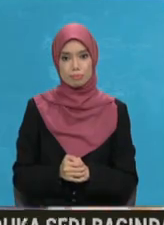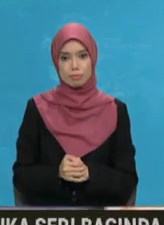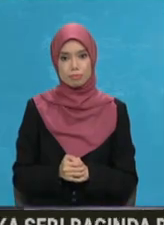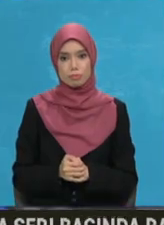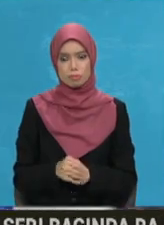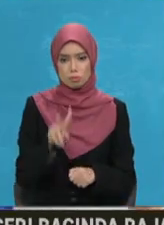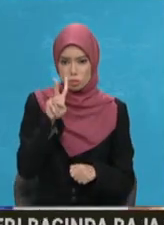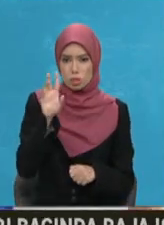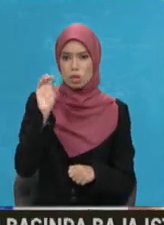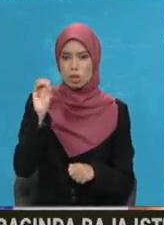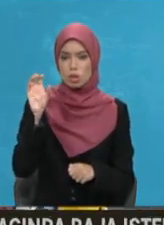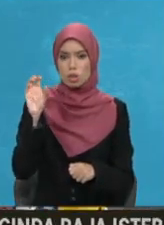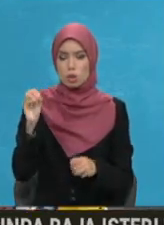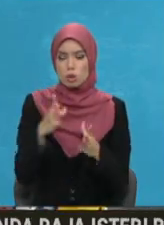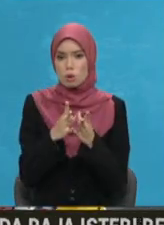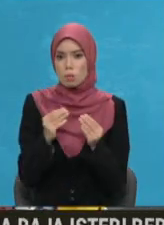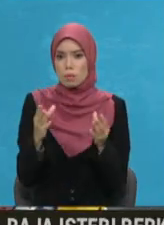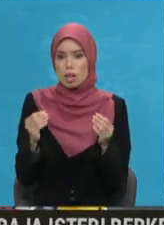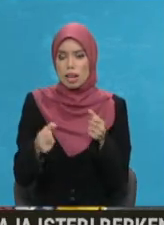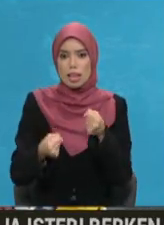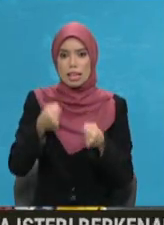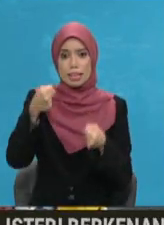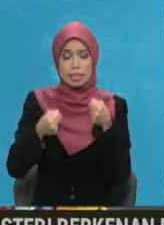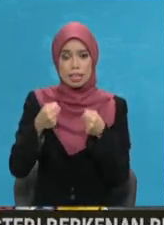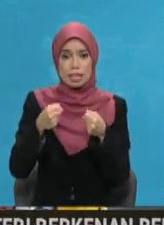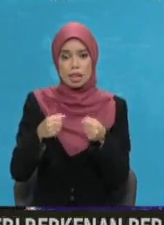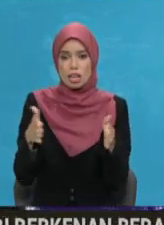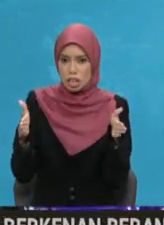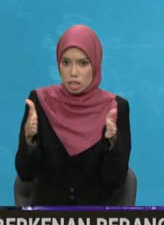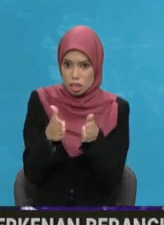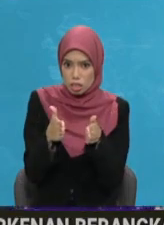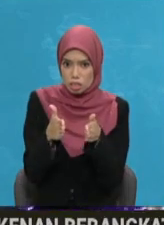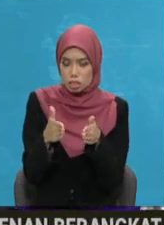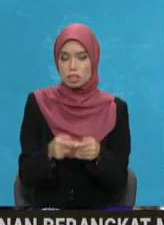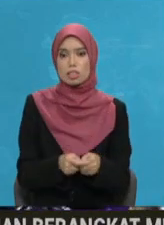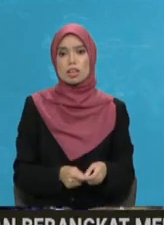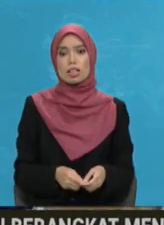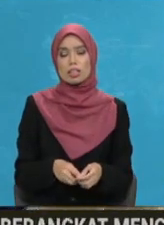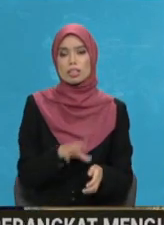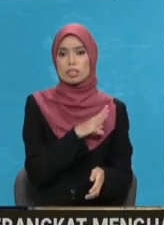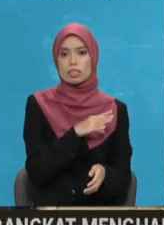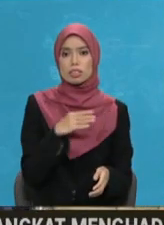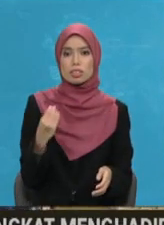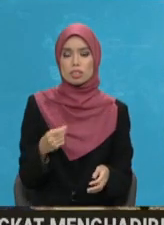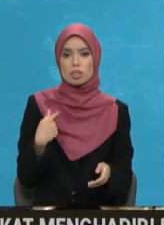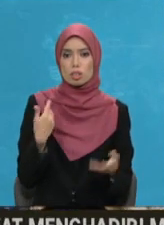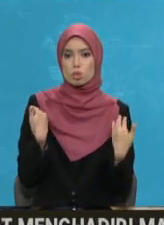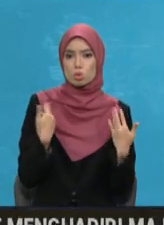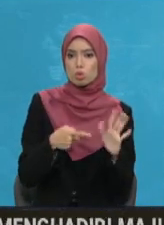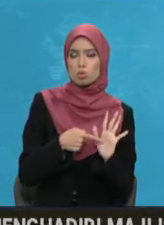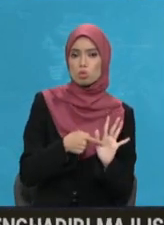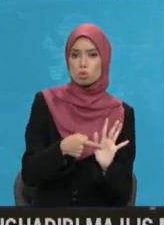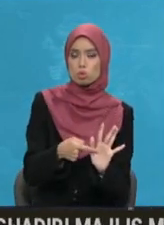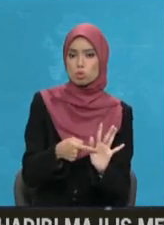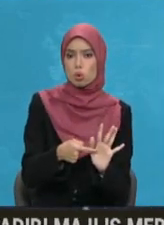lebih 200 buah model kereta mainan berskala kecil dan 20 buah barang binaan berskala kecil dipamerkan semasa